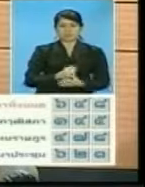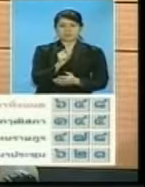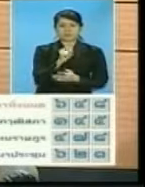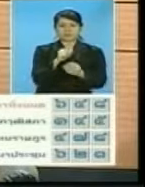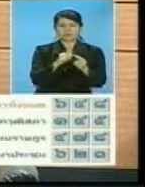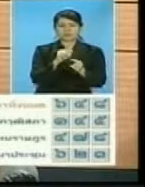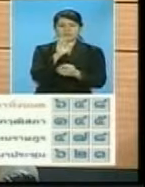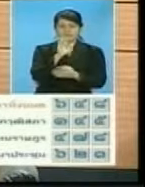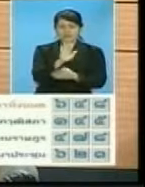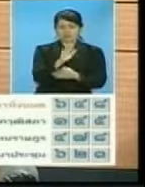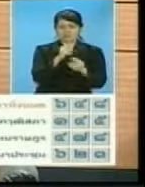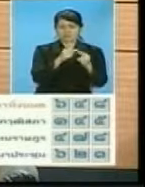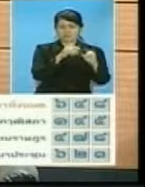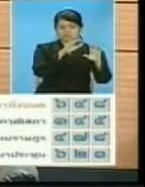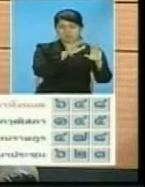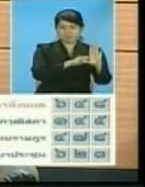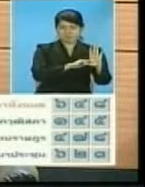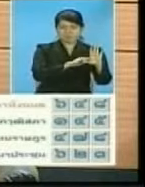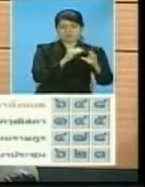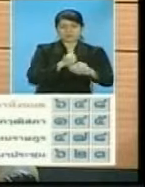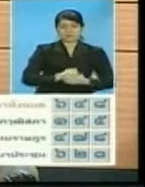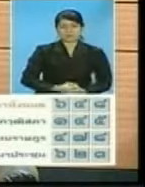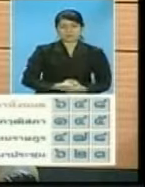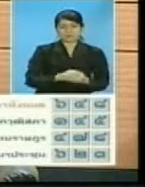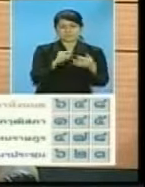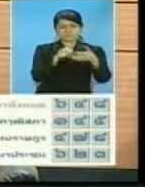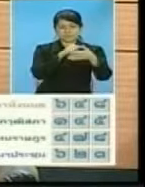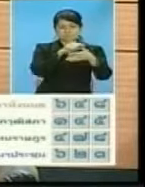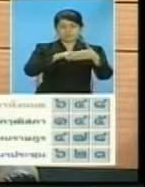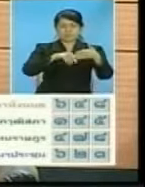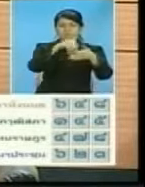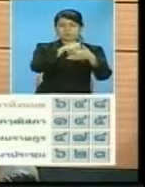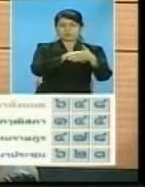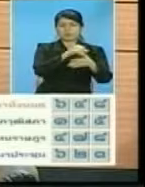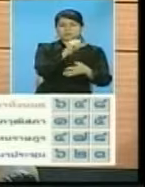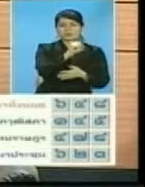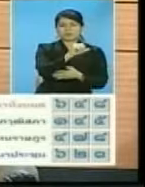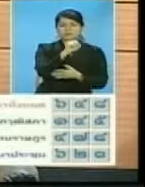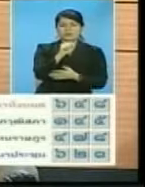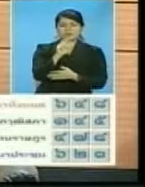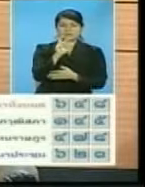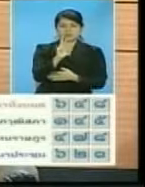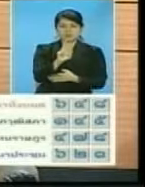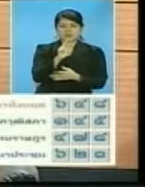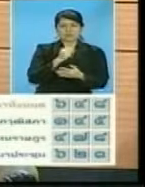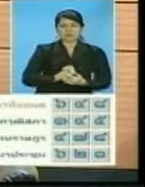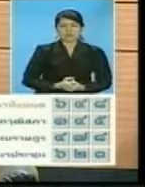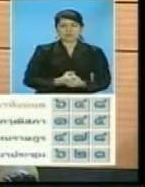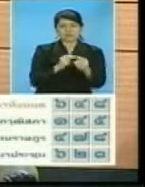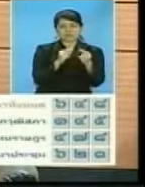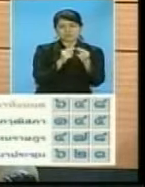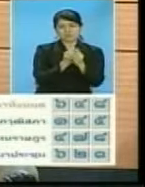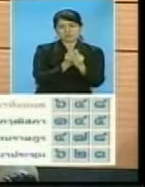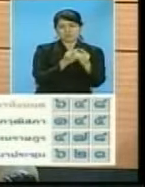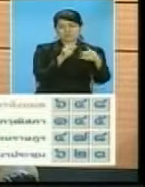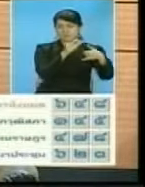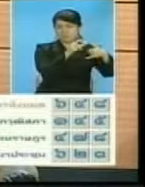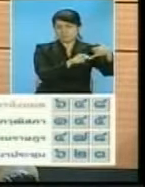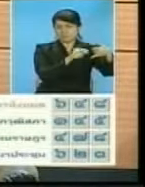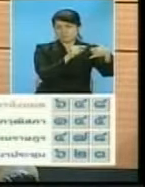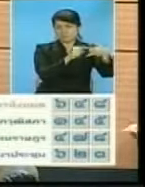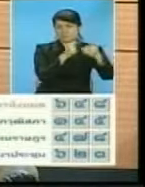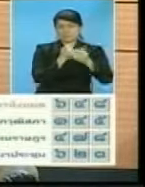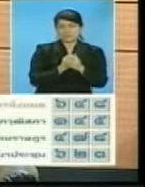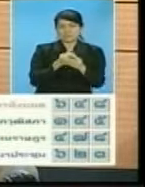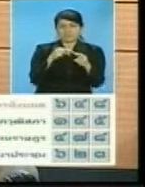ต้องห้ามที่จะสมัครรับเลือกตั้งเป็นสมาชิกสภาร่างรัฐธรรมนูญนั้นจะเป็นสมาชิกพรรค